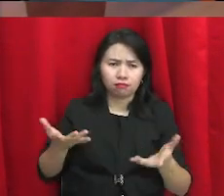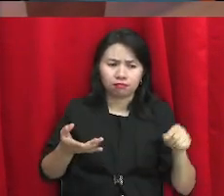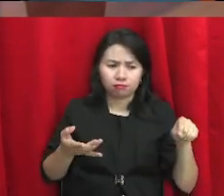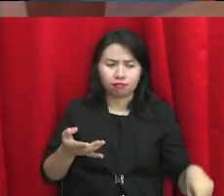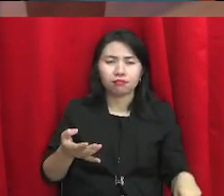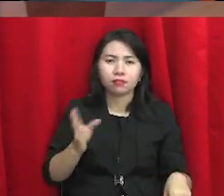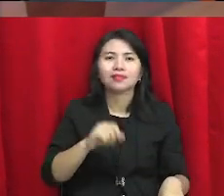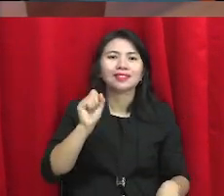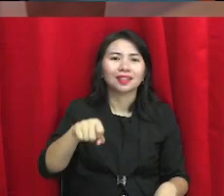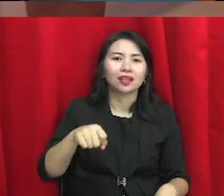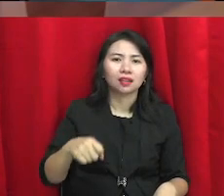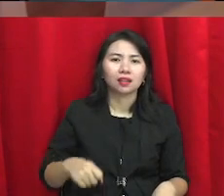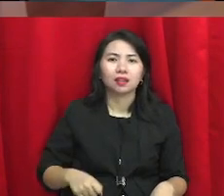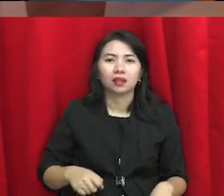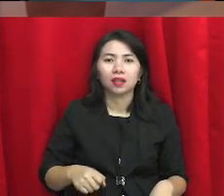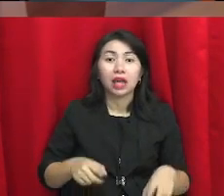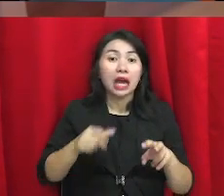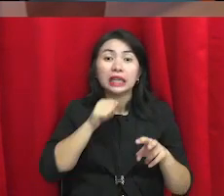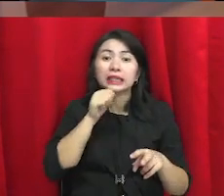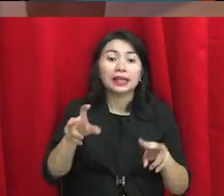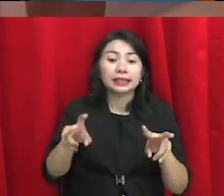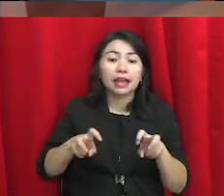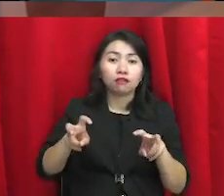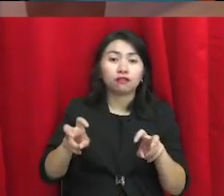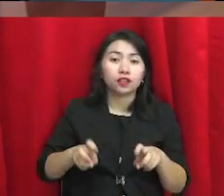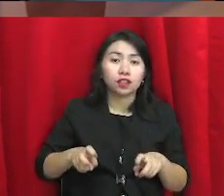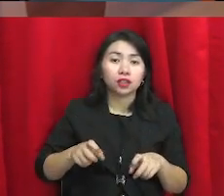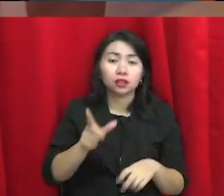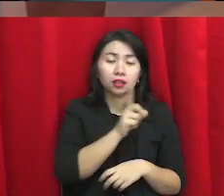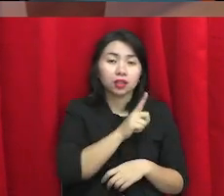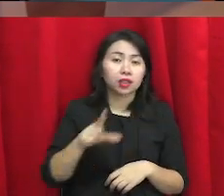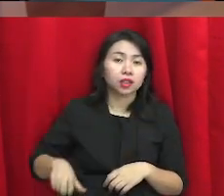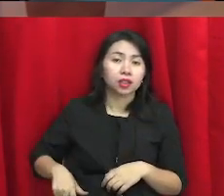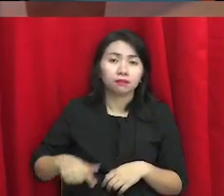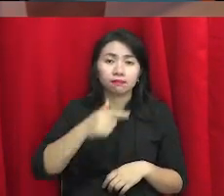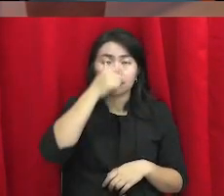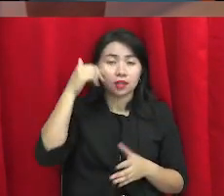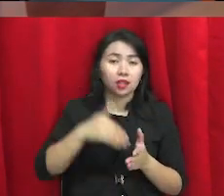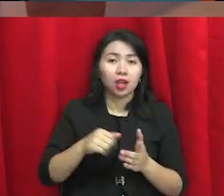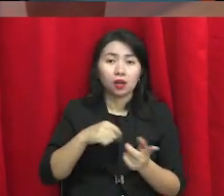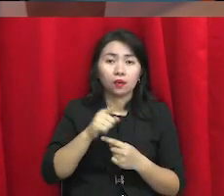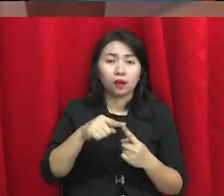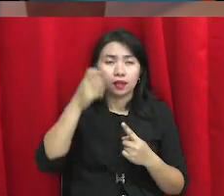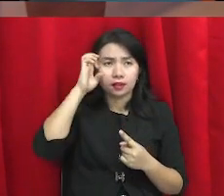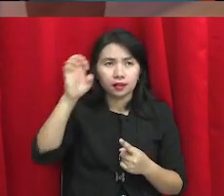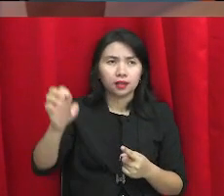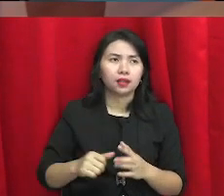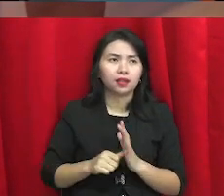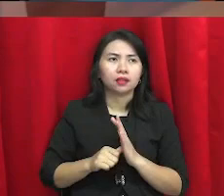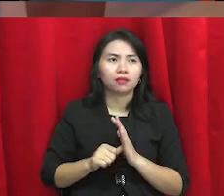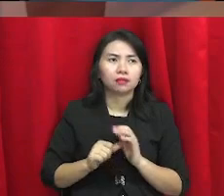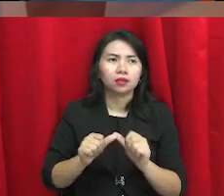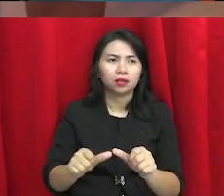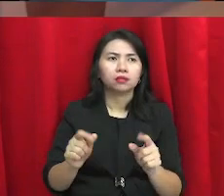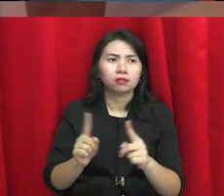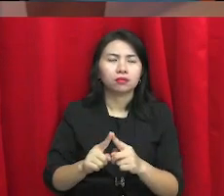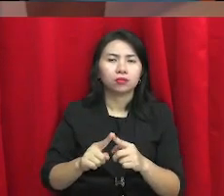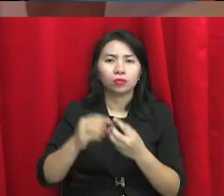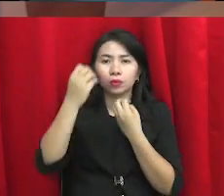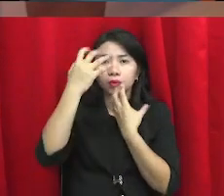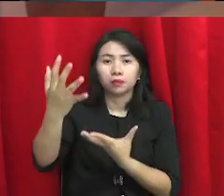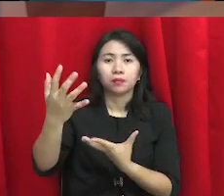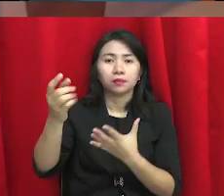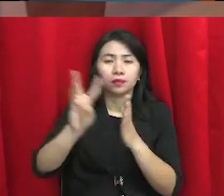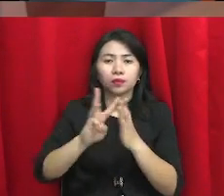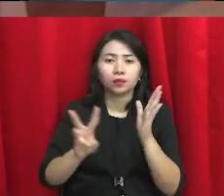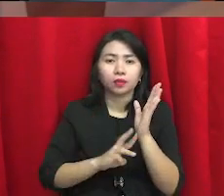how unselfish the Lord is? You see, dahil sumunod siya sa will ng Ama, andito tayo. Ano ibig ko